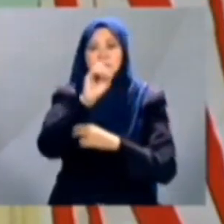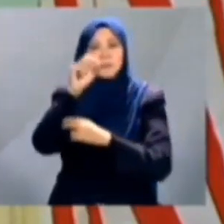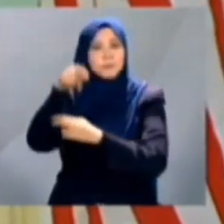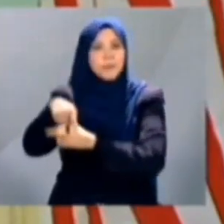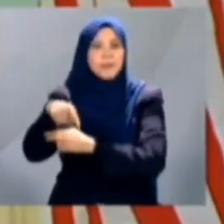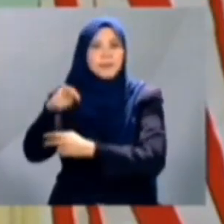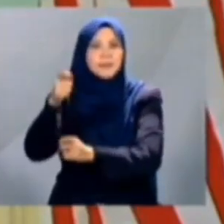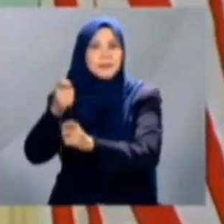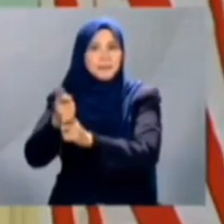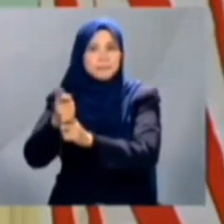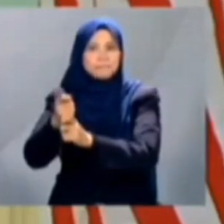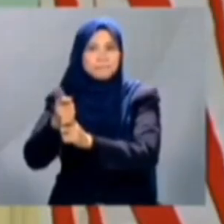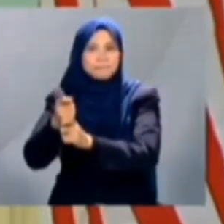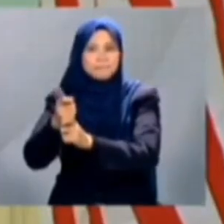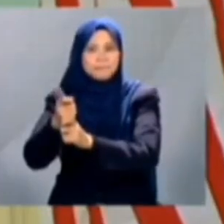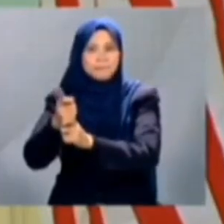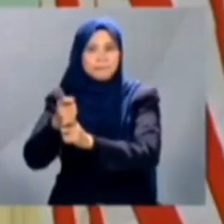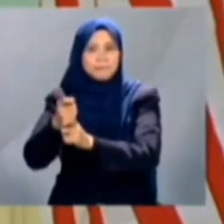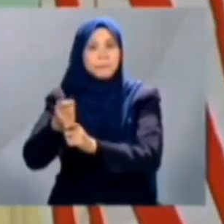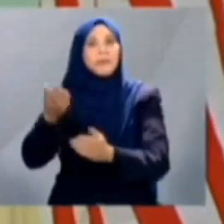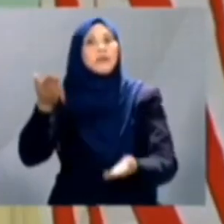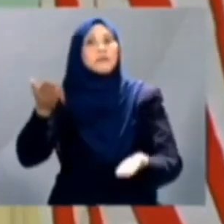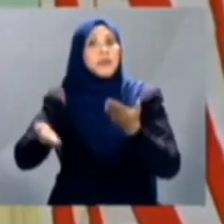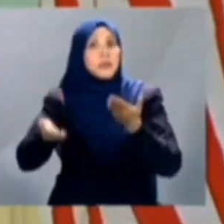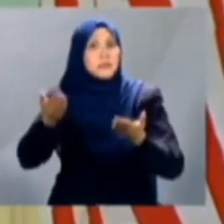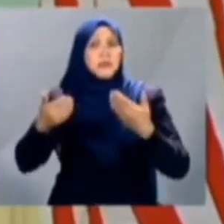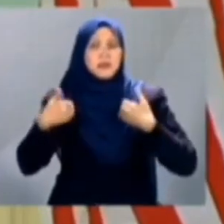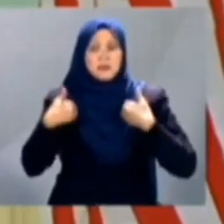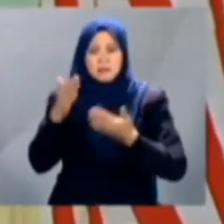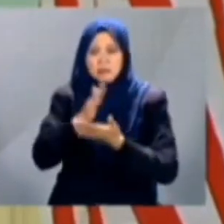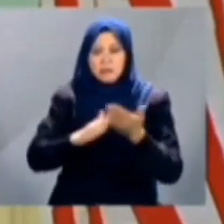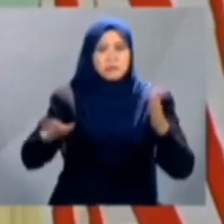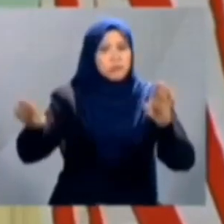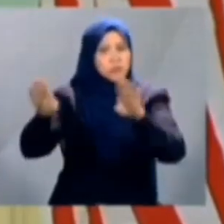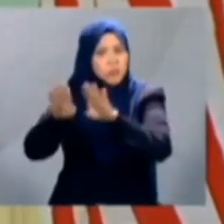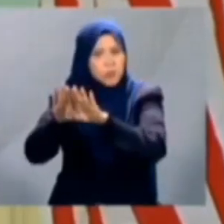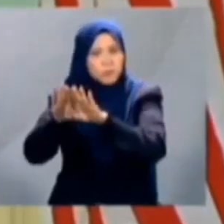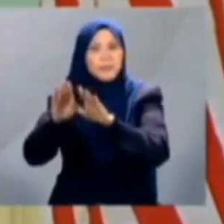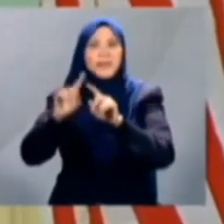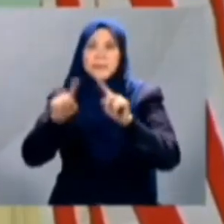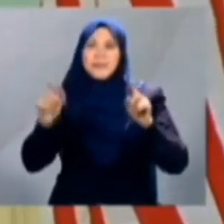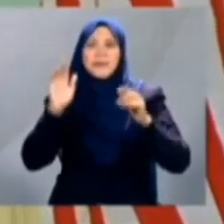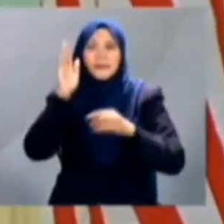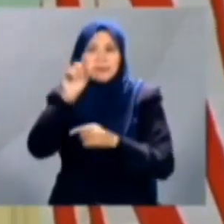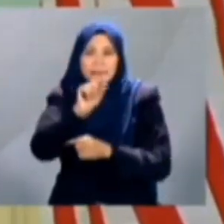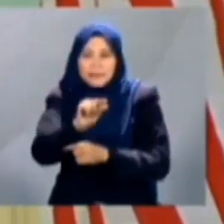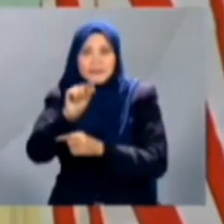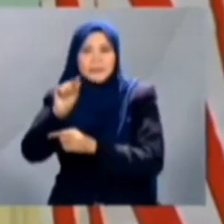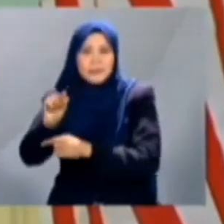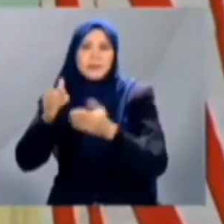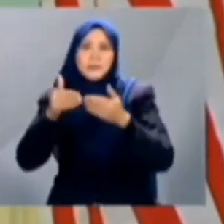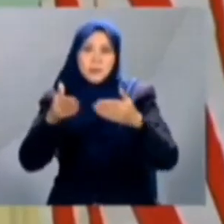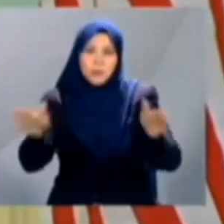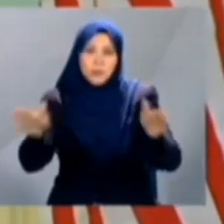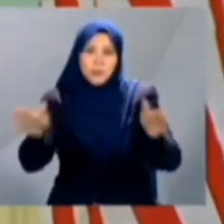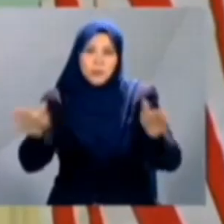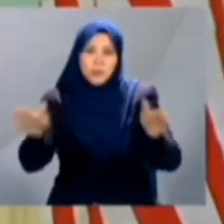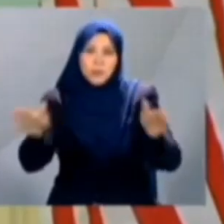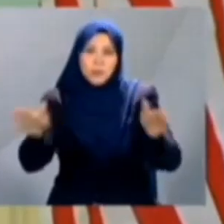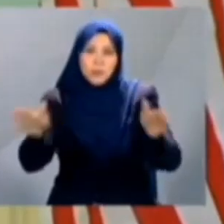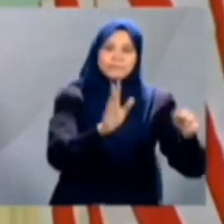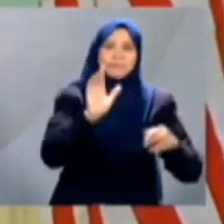ditetapkan jauh walaupun Mungkin ada lagi yang tidak dibuka tapi hampir keseluruhannya akan di buka